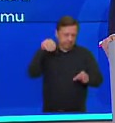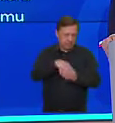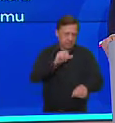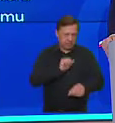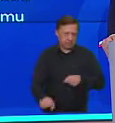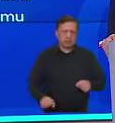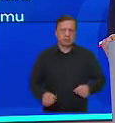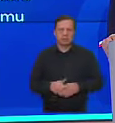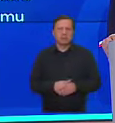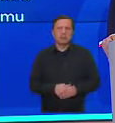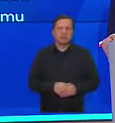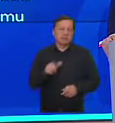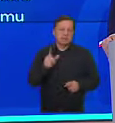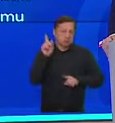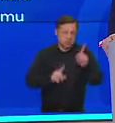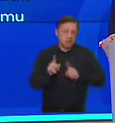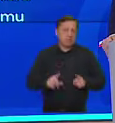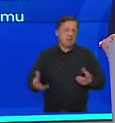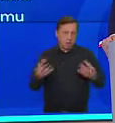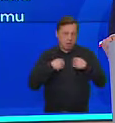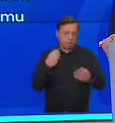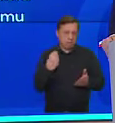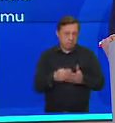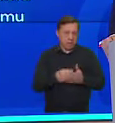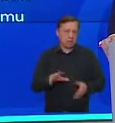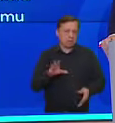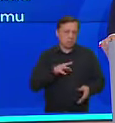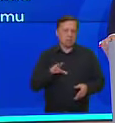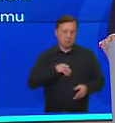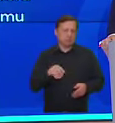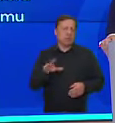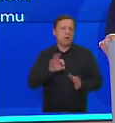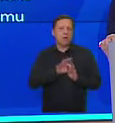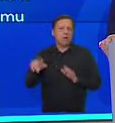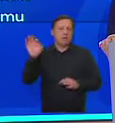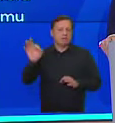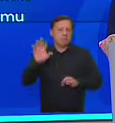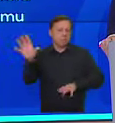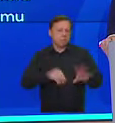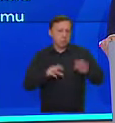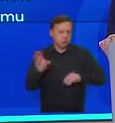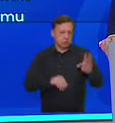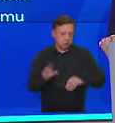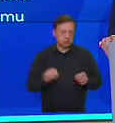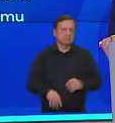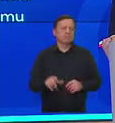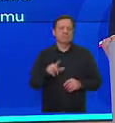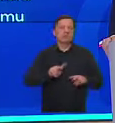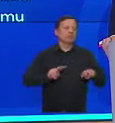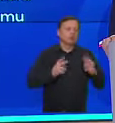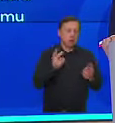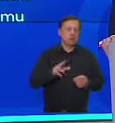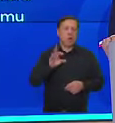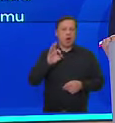trzeba angażować bezpośrednio środki, to wtedy są to środki budżetowe, oczywiście z emisji obligacji.